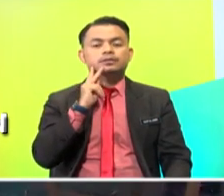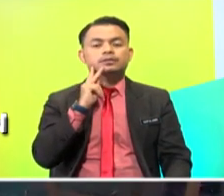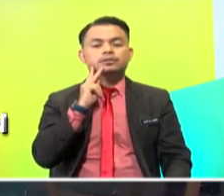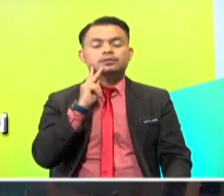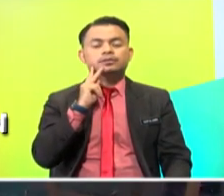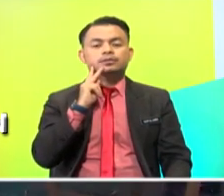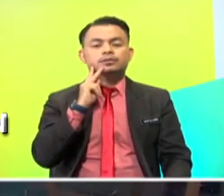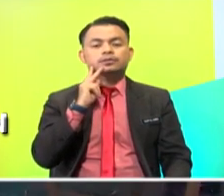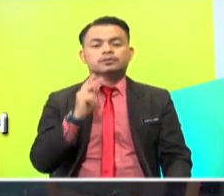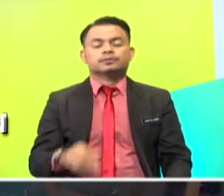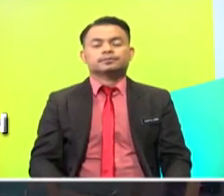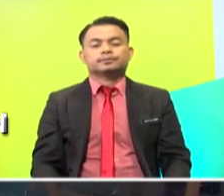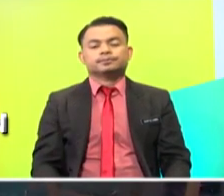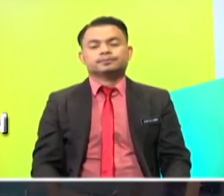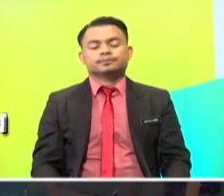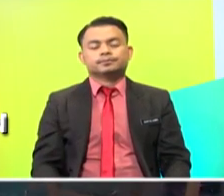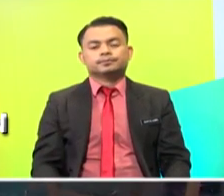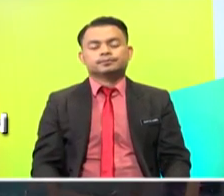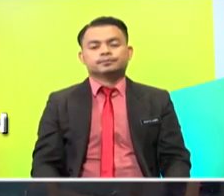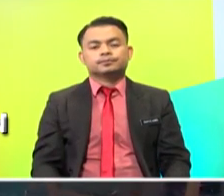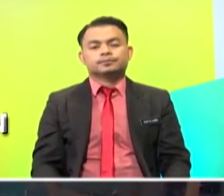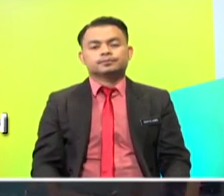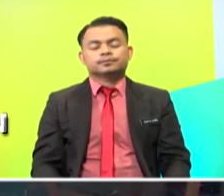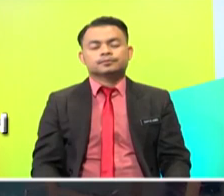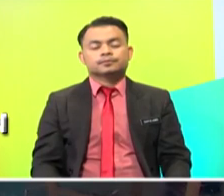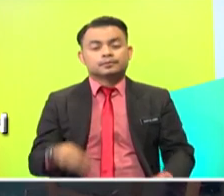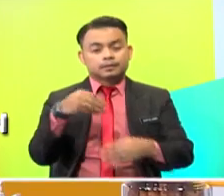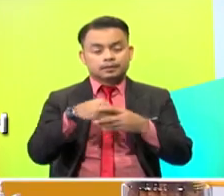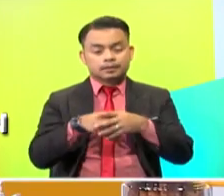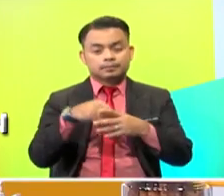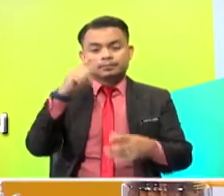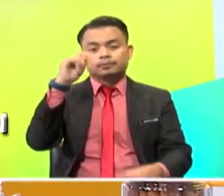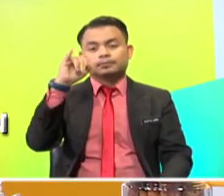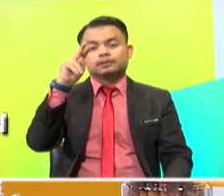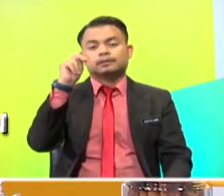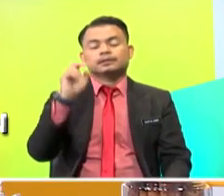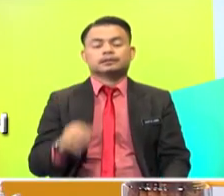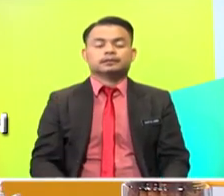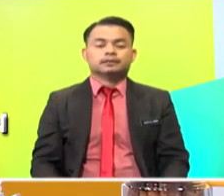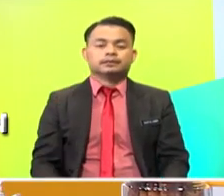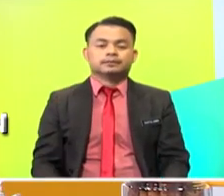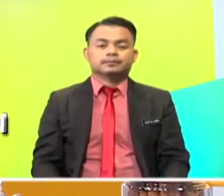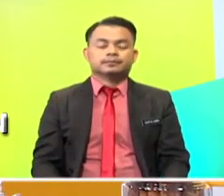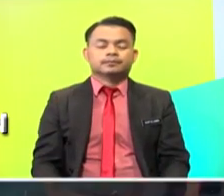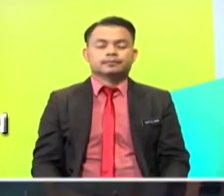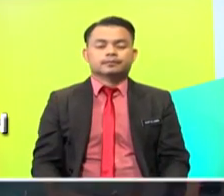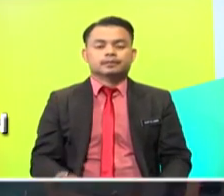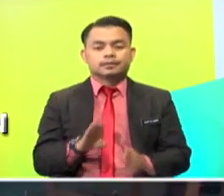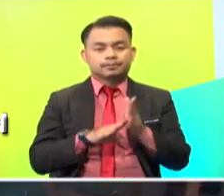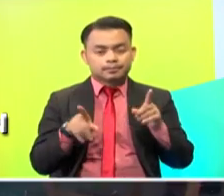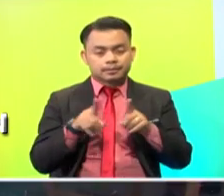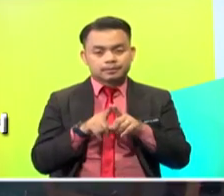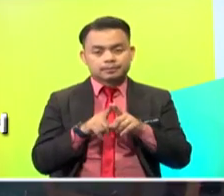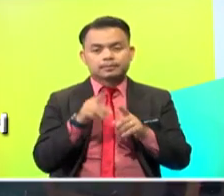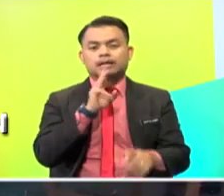Bile Didit timkado cielah makanan bekal Ning Oh yang diletakkan dalam air itu yasiha tetapi Dandi tim